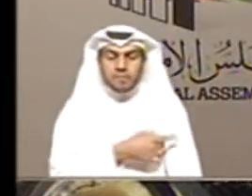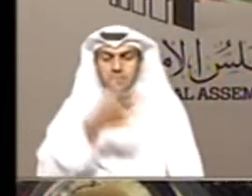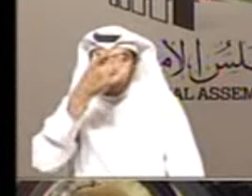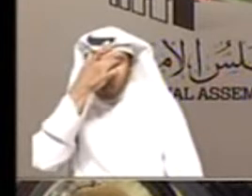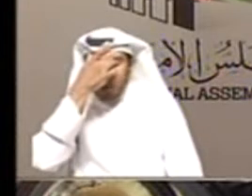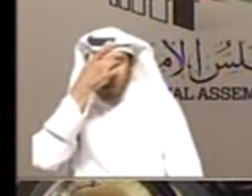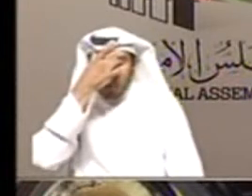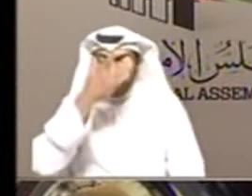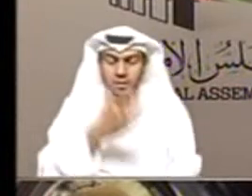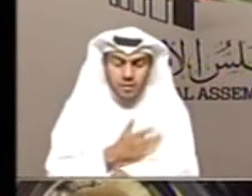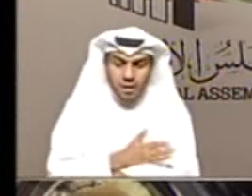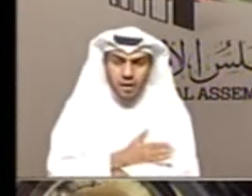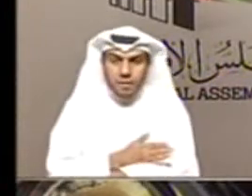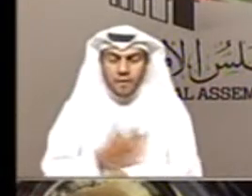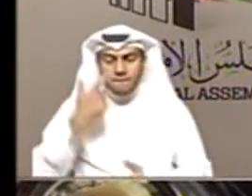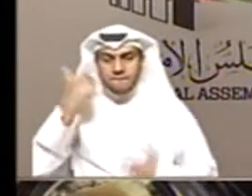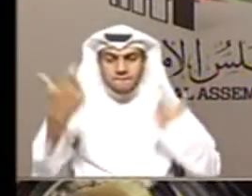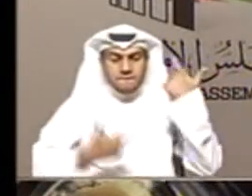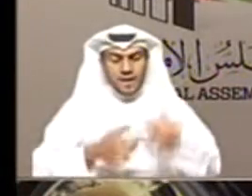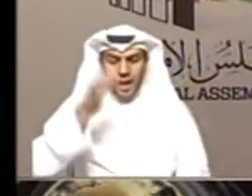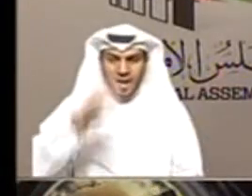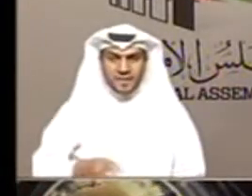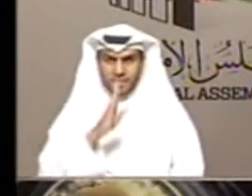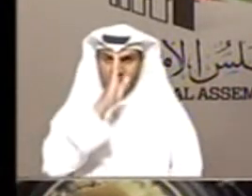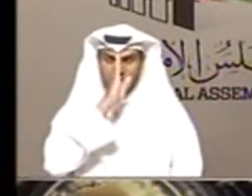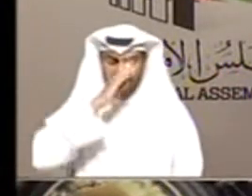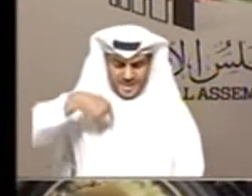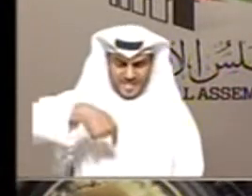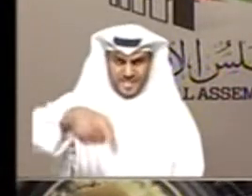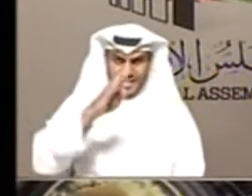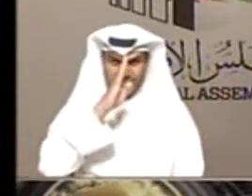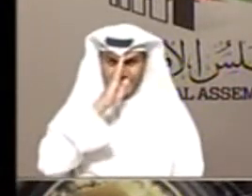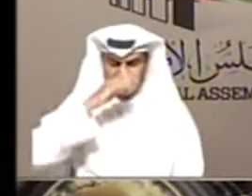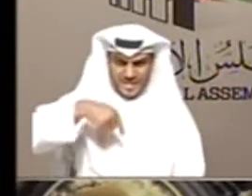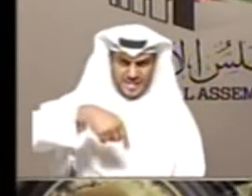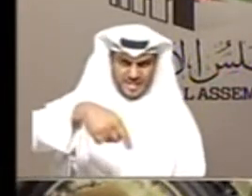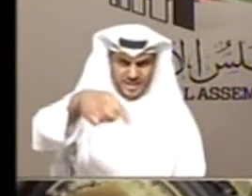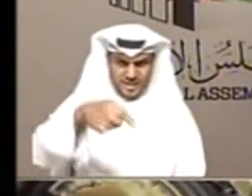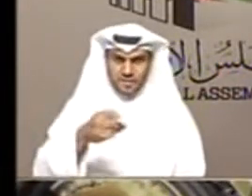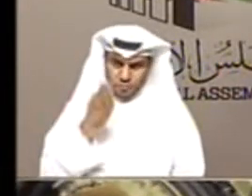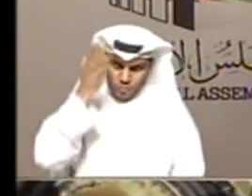وبإذن الله عز وجل ستكون زيارة للسجن يوم الاثنين القادم،